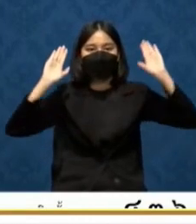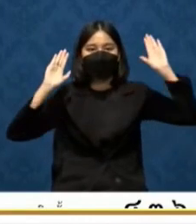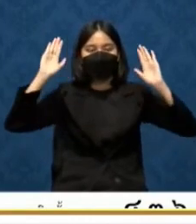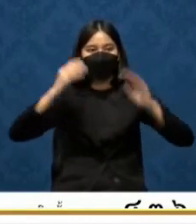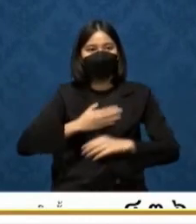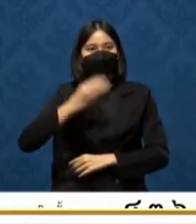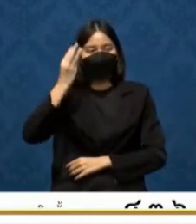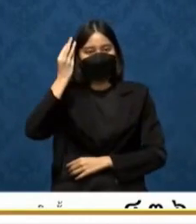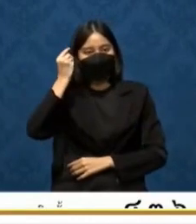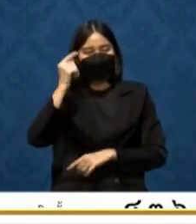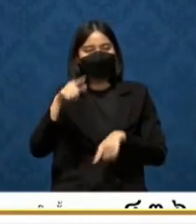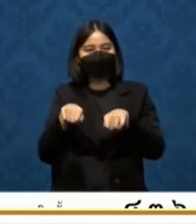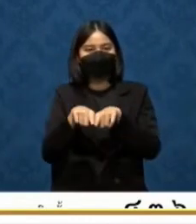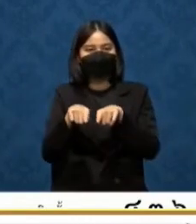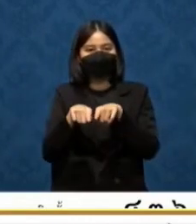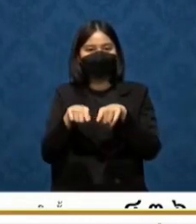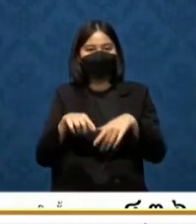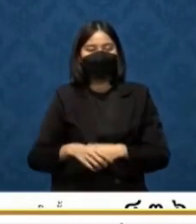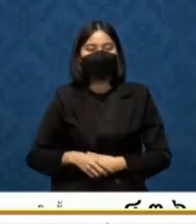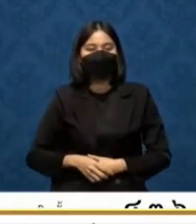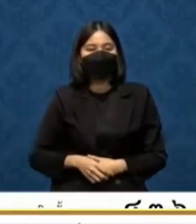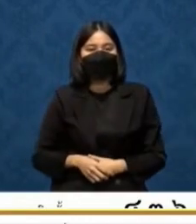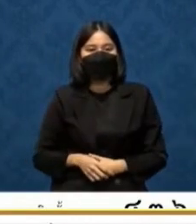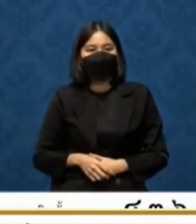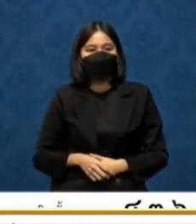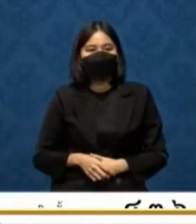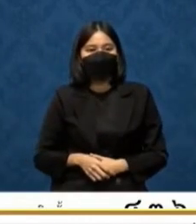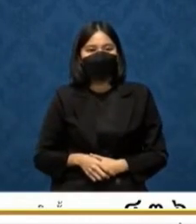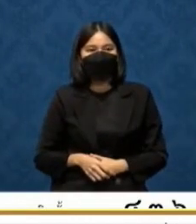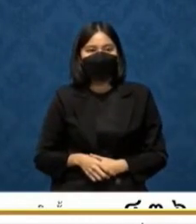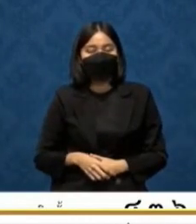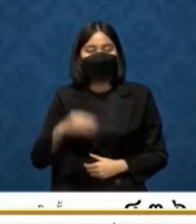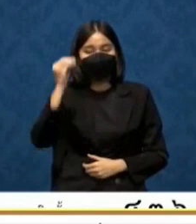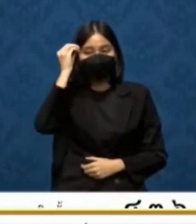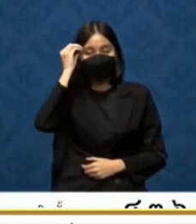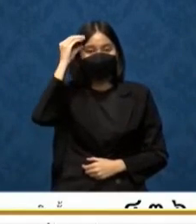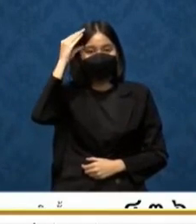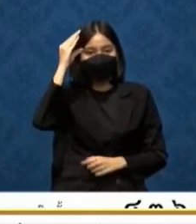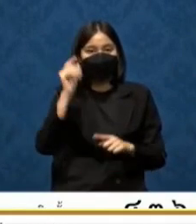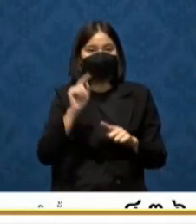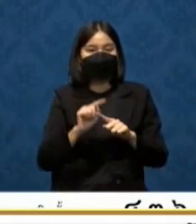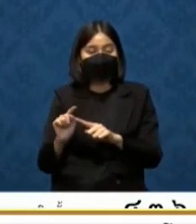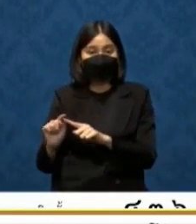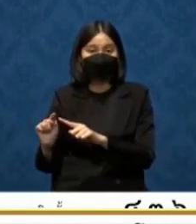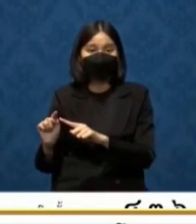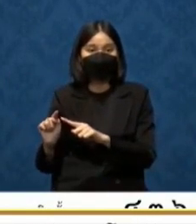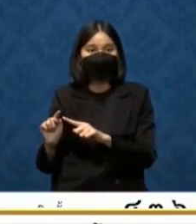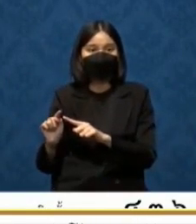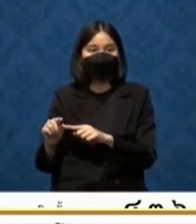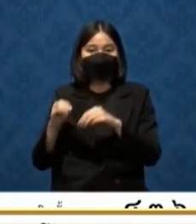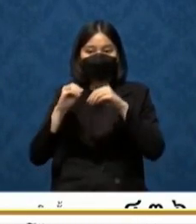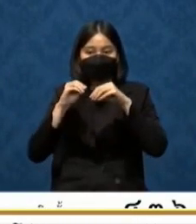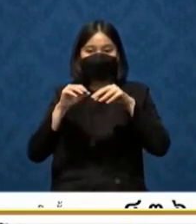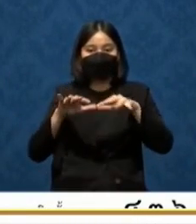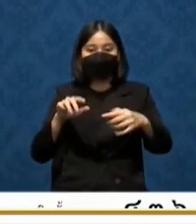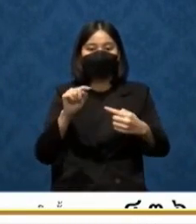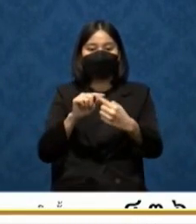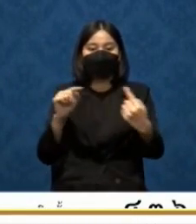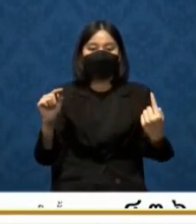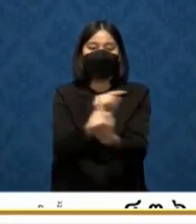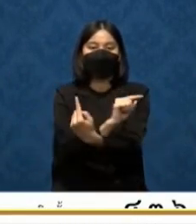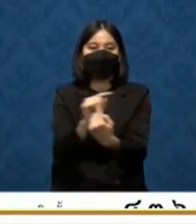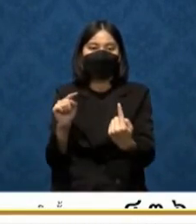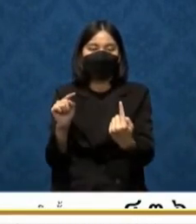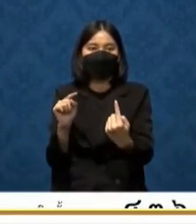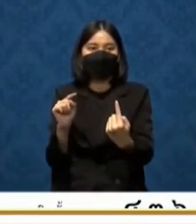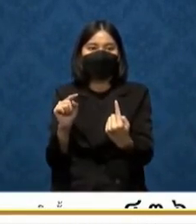มองผมคิวอย่นั้นที่สำคัญคือทานแนะนำองคครู้ต่ๆกระจายแร่เข้าสู่สงคมของ